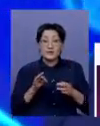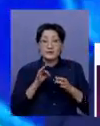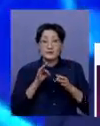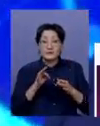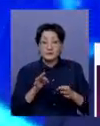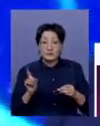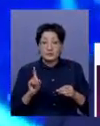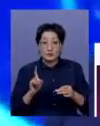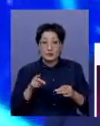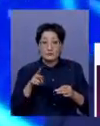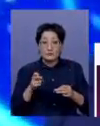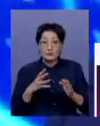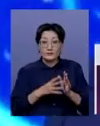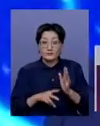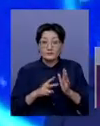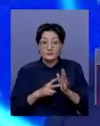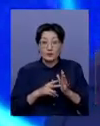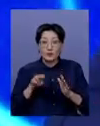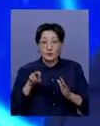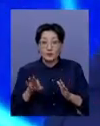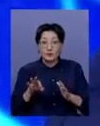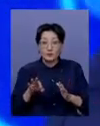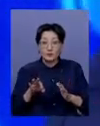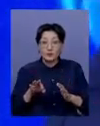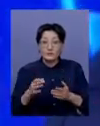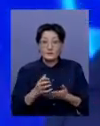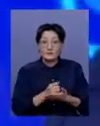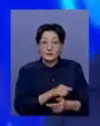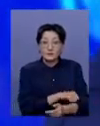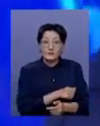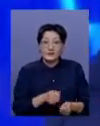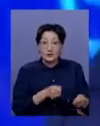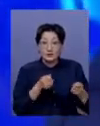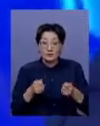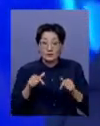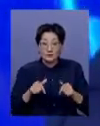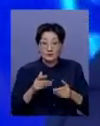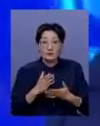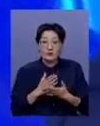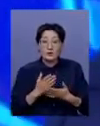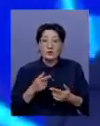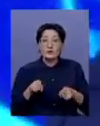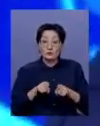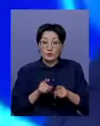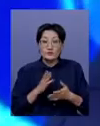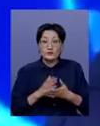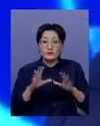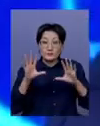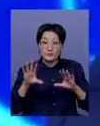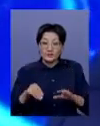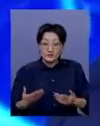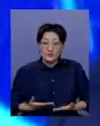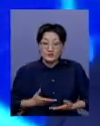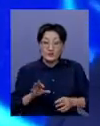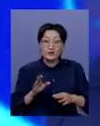по 297 это по сбыту перевоз насколько у нас тоже предусмотрено пожизненное лишение свободы